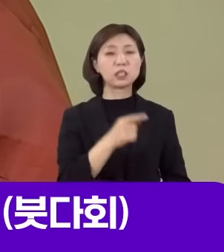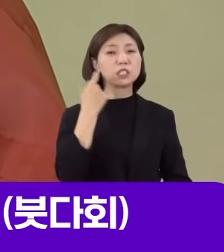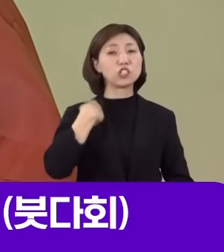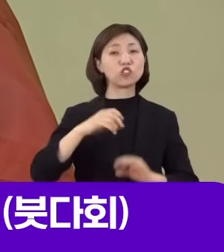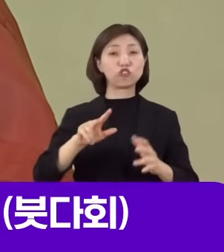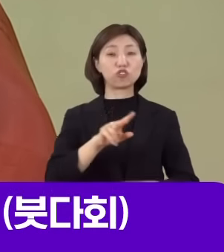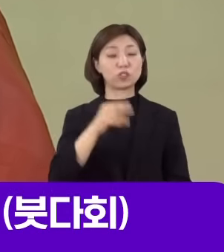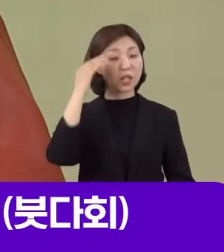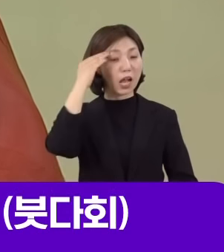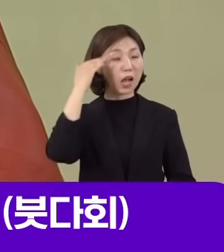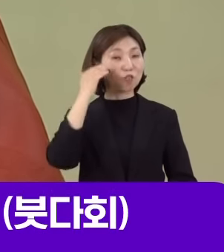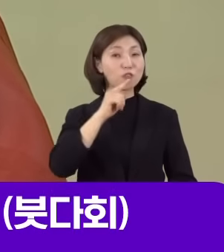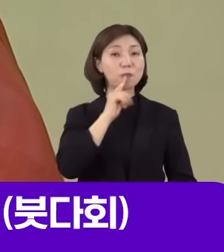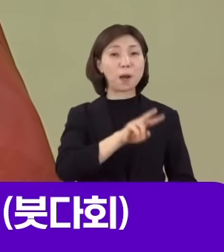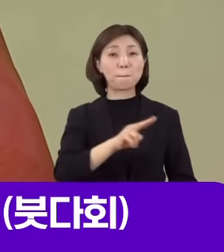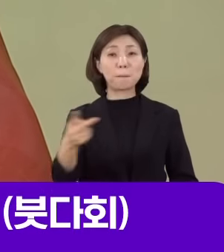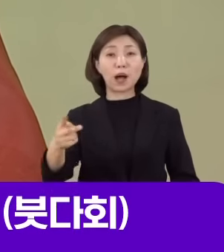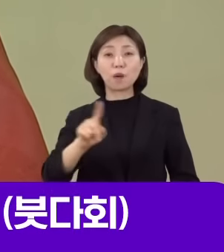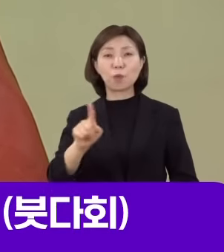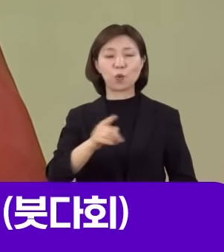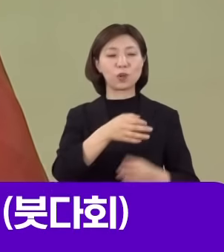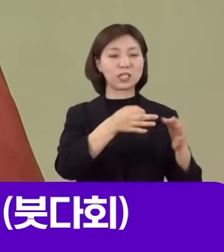거사님이 번역하신